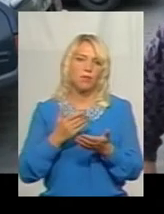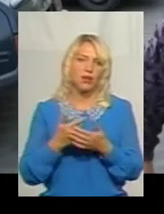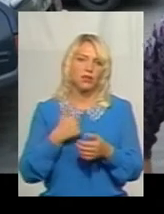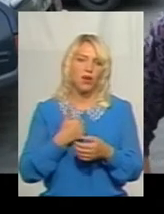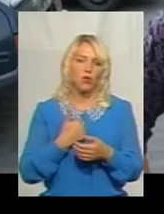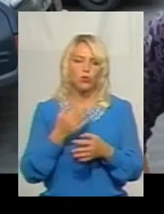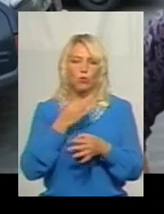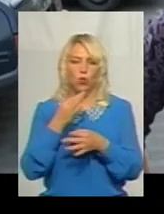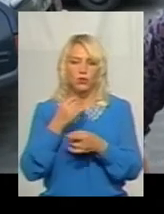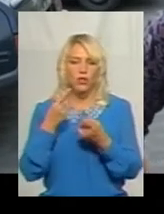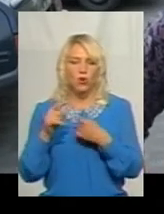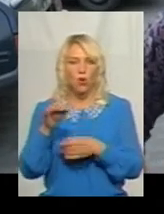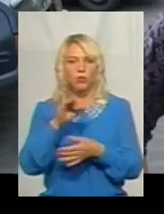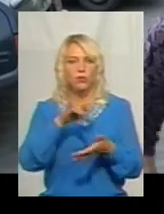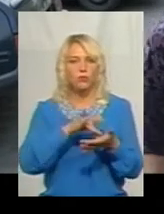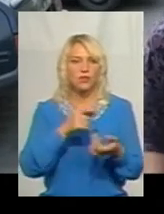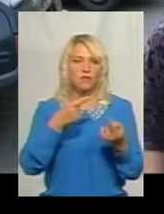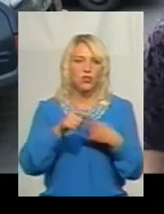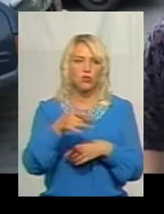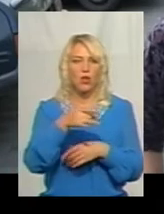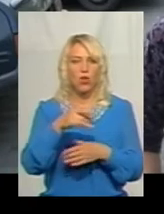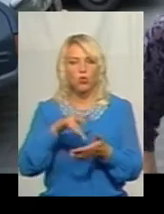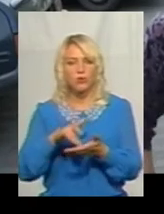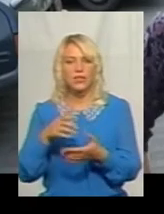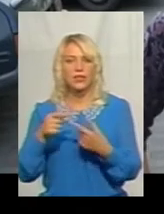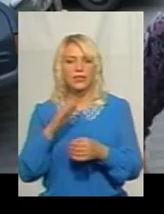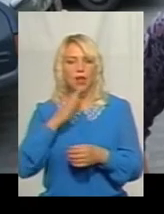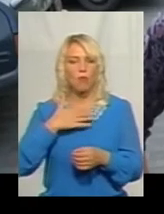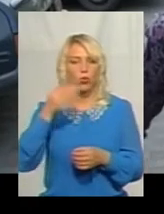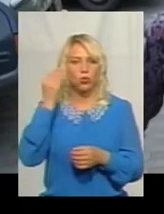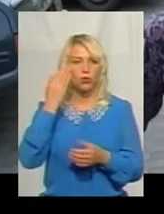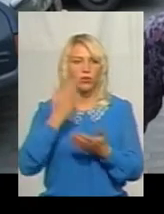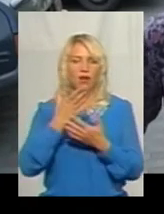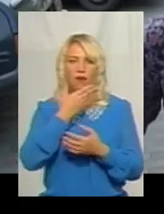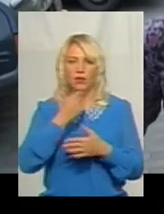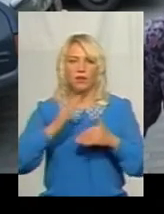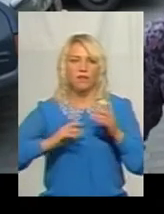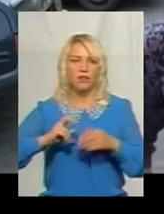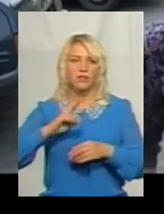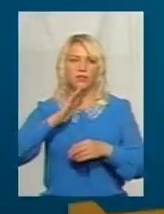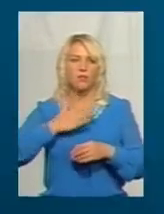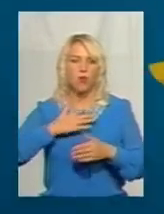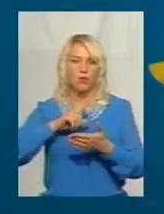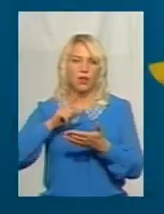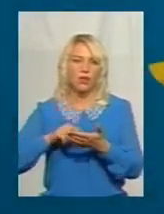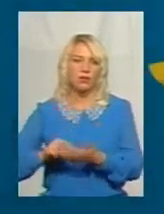проконсультуватись в іншому обласному центрі, в іншому районному центрі, де, на мою думку, є хороший фахівець з мого питання.